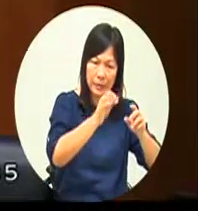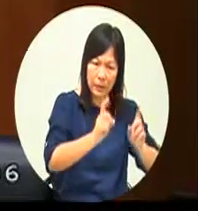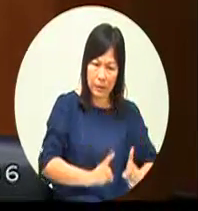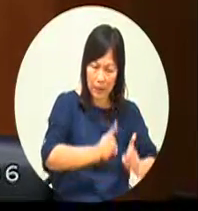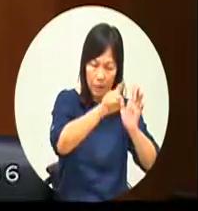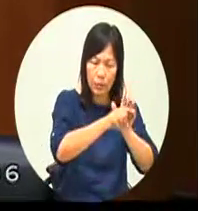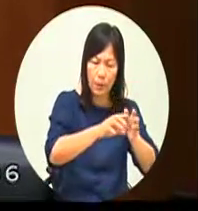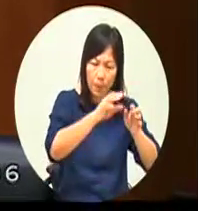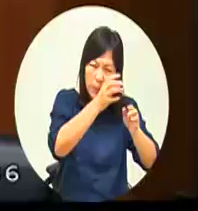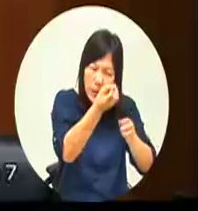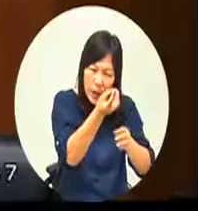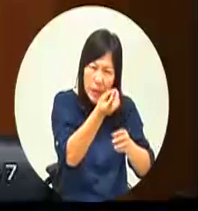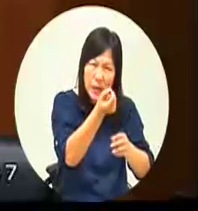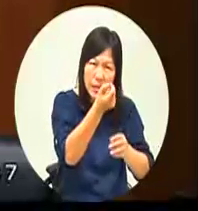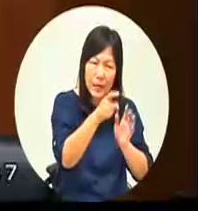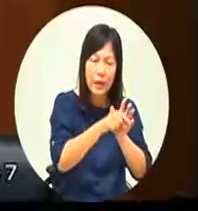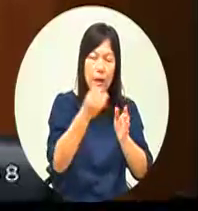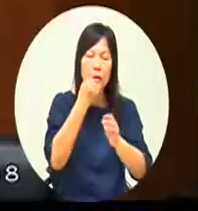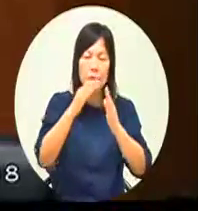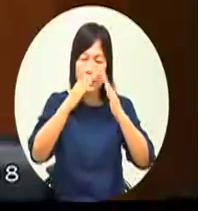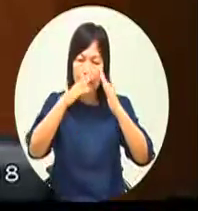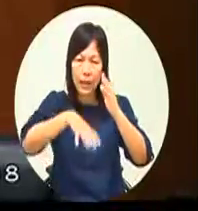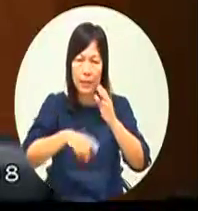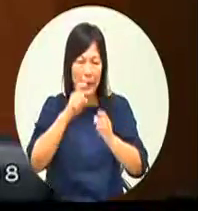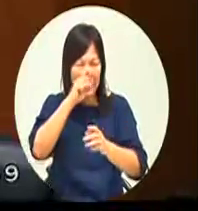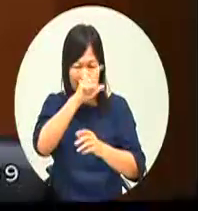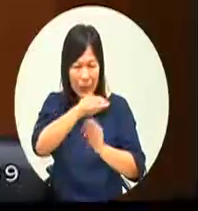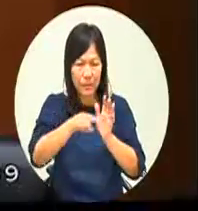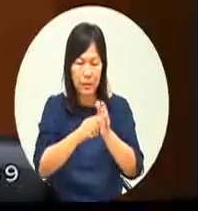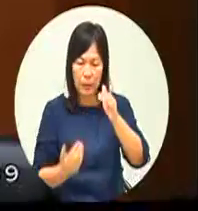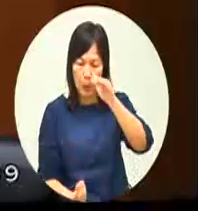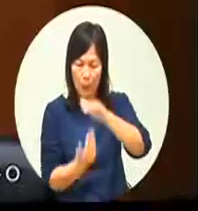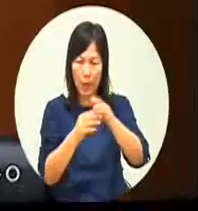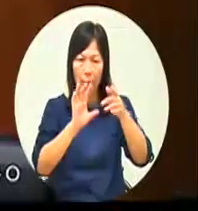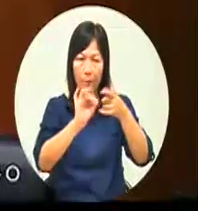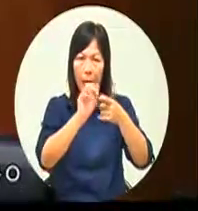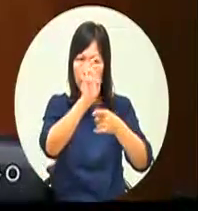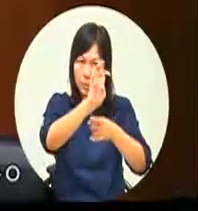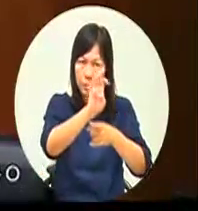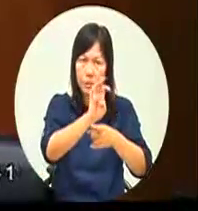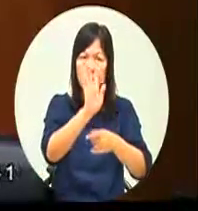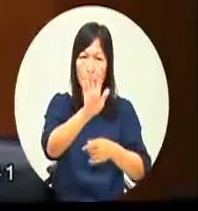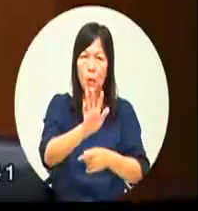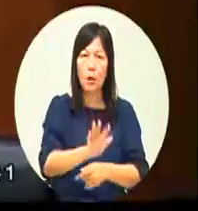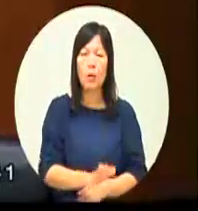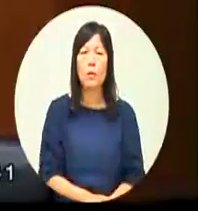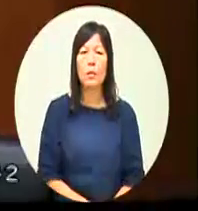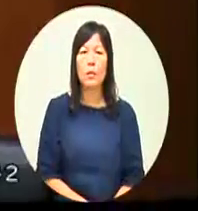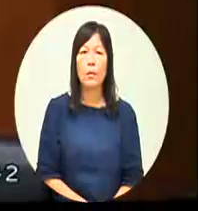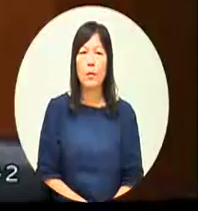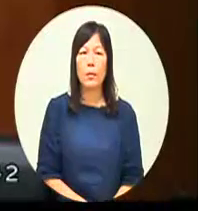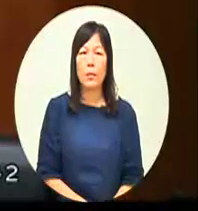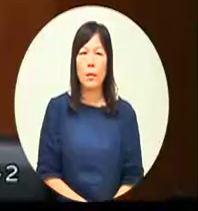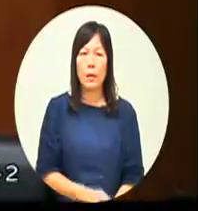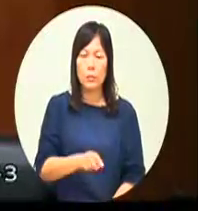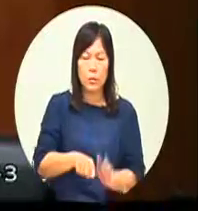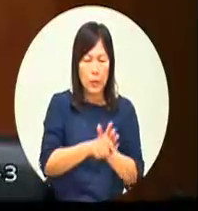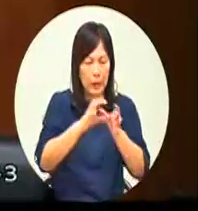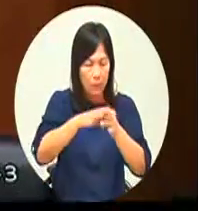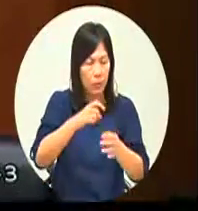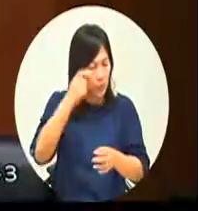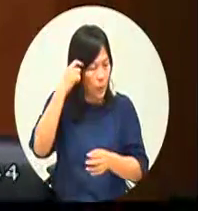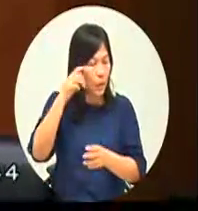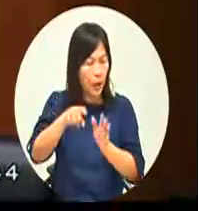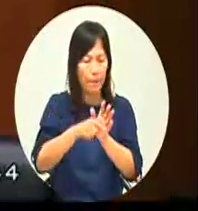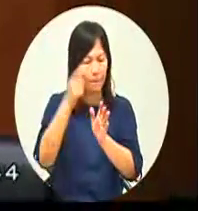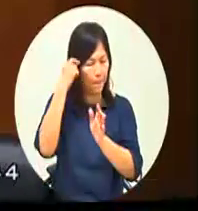的，可是我们的家用垃圾条幅是高达40%的。那所以我觉得这个变成说，你因为要